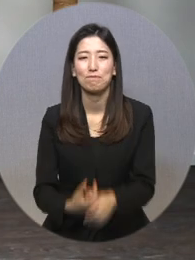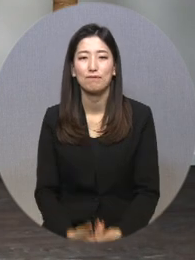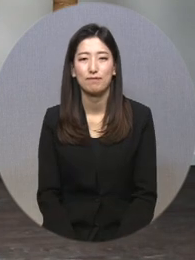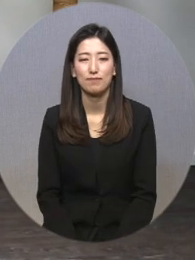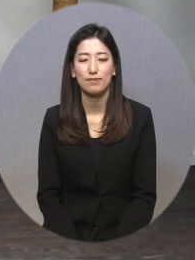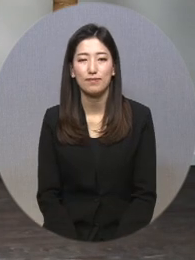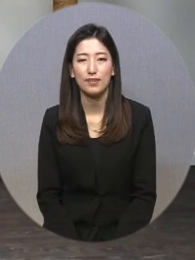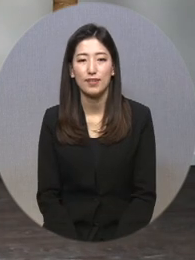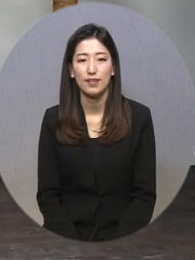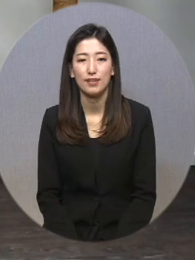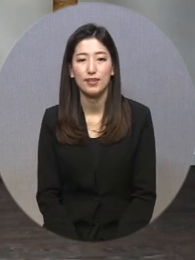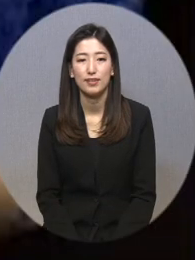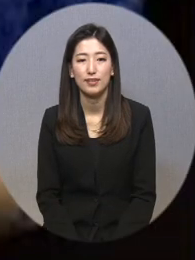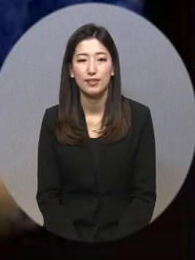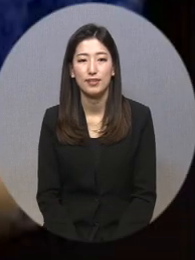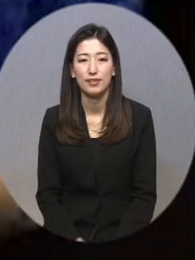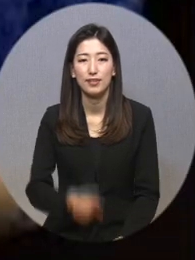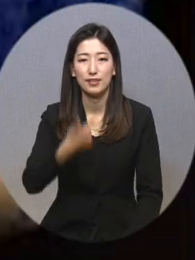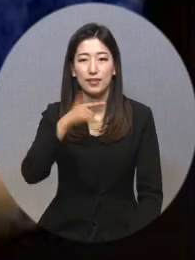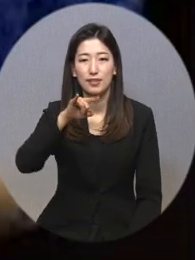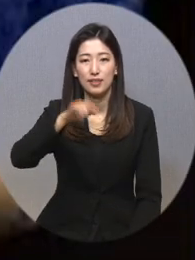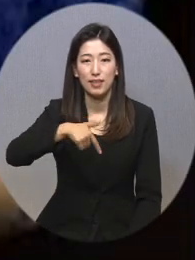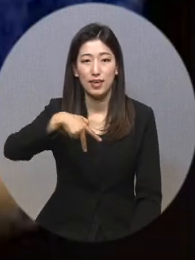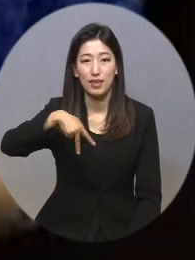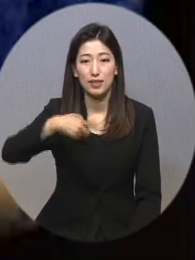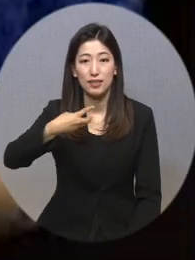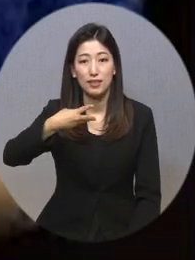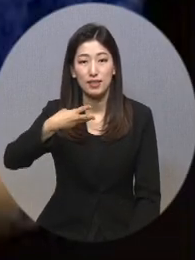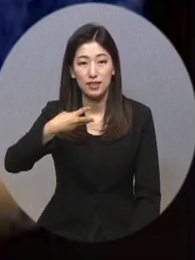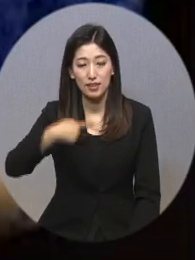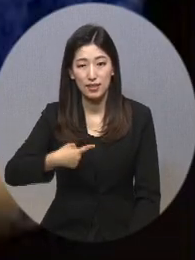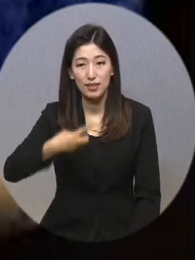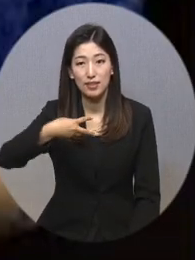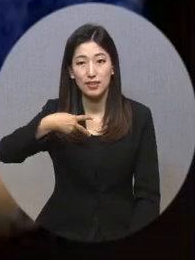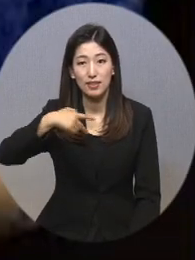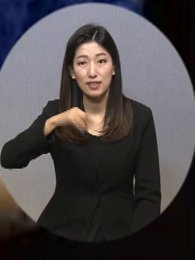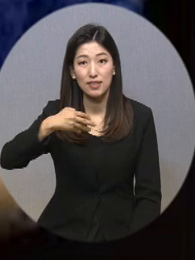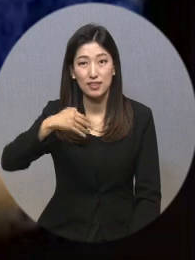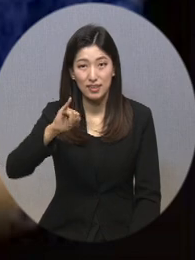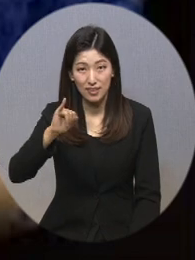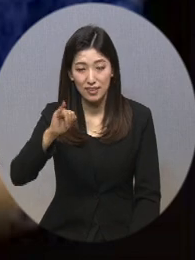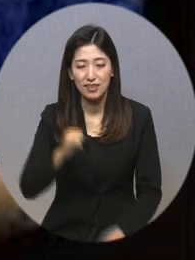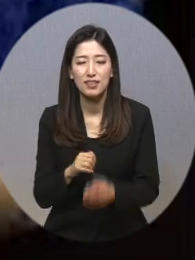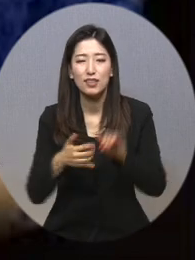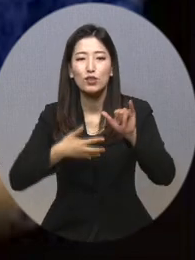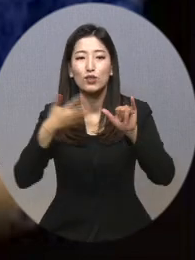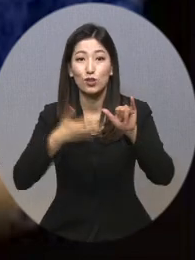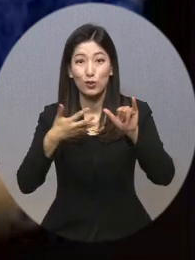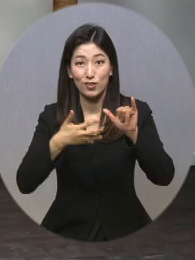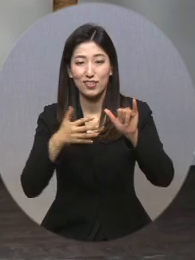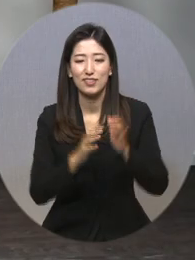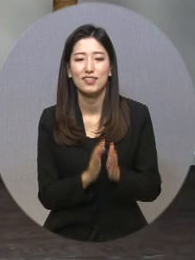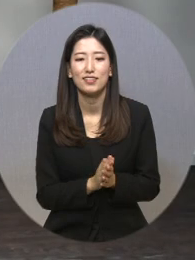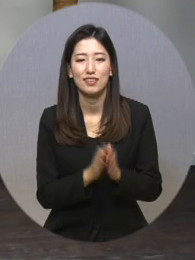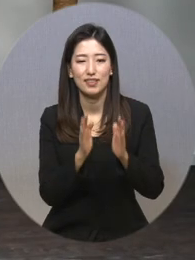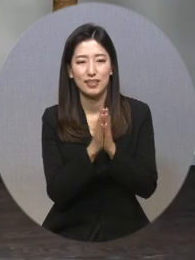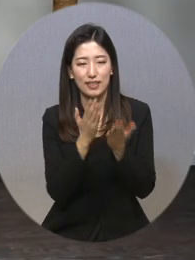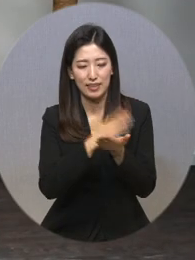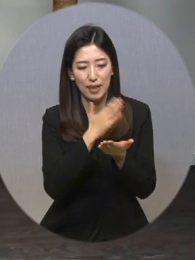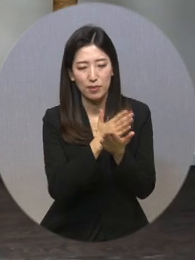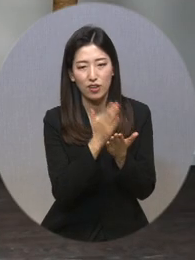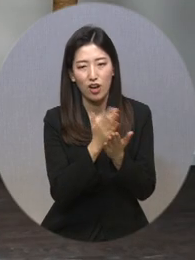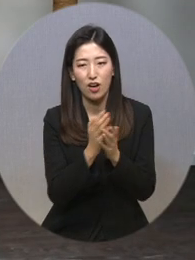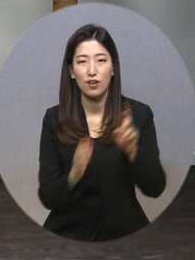넥스트 시티는 10개의 챕터로 운영이 되어 있습니다. 각 챕터마다 유튜브를